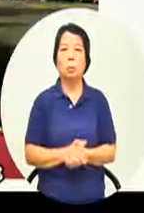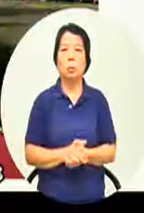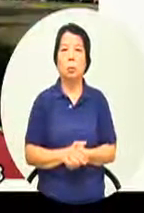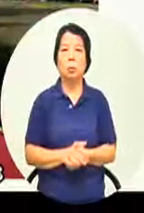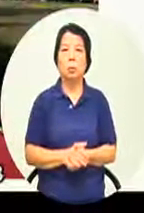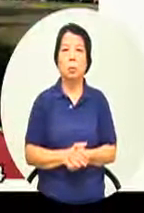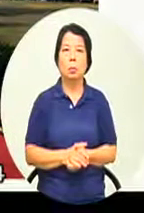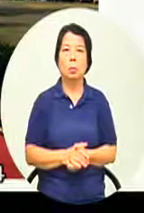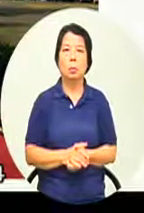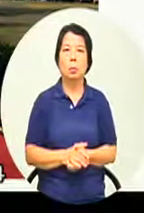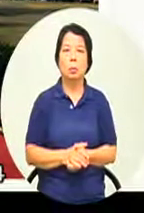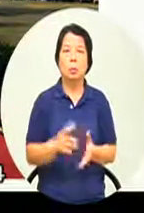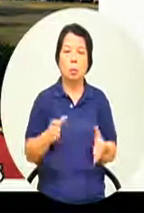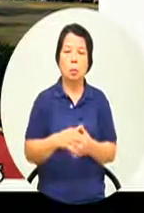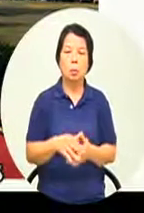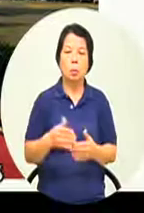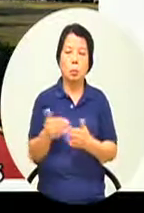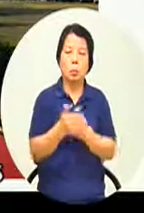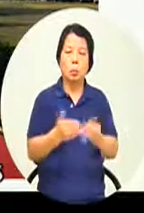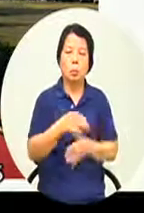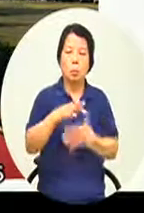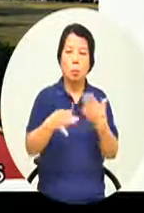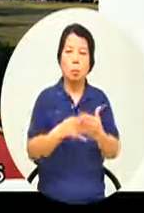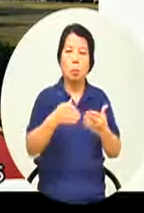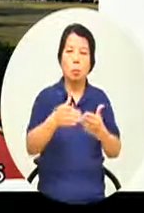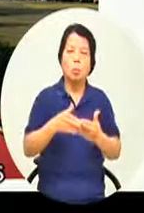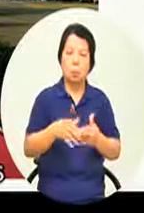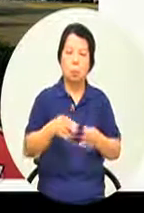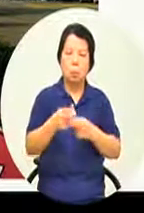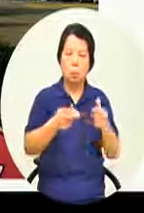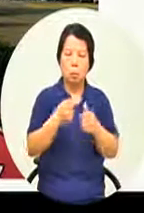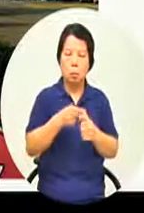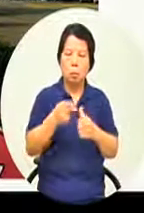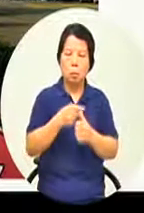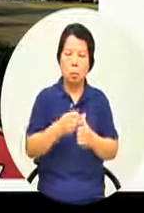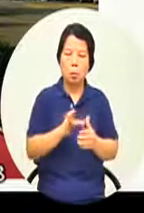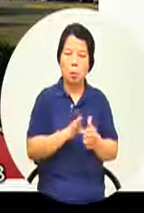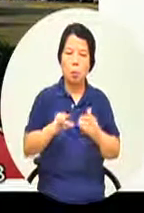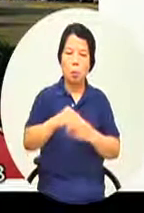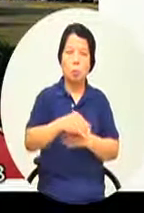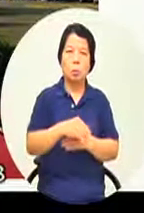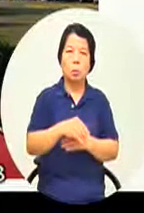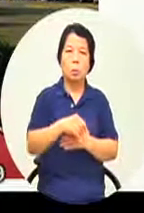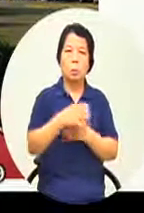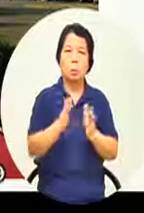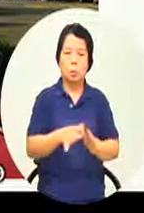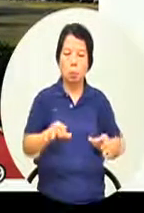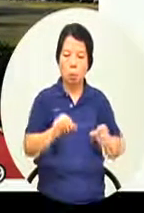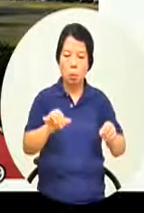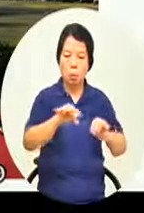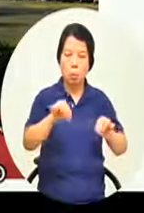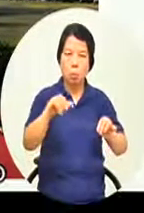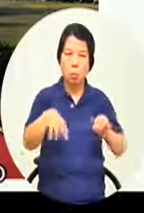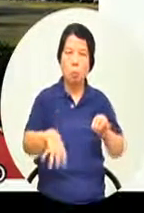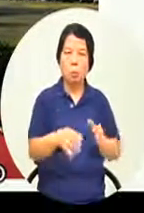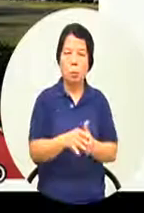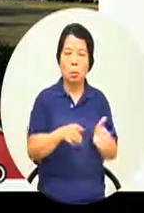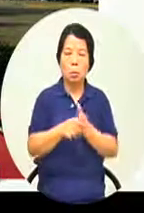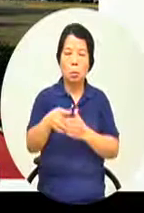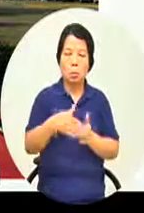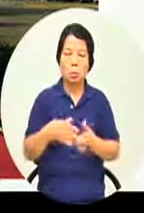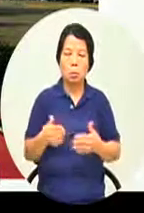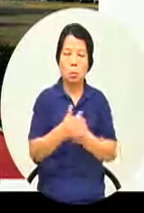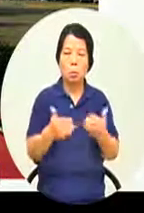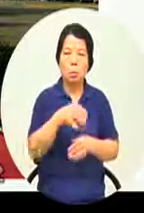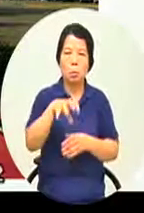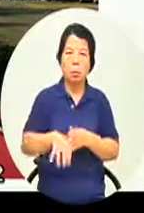啊，照理想，以交通规则应该是要顺向才对，但是从这个地方到这个地方接的哦。我们一直要求公务局要赶